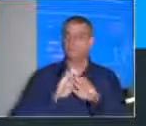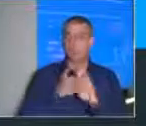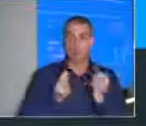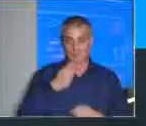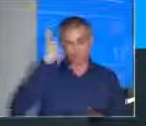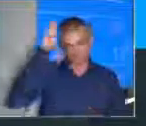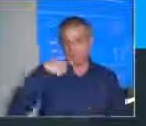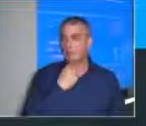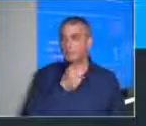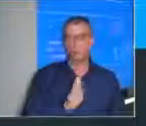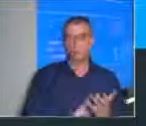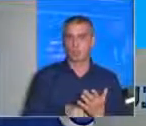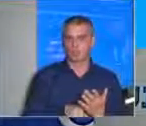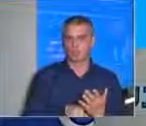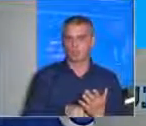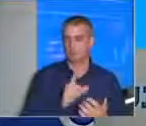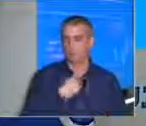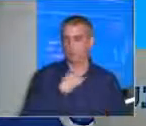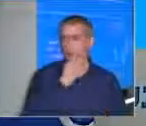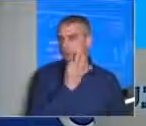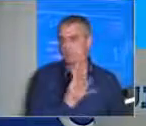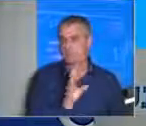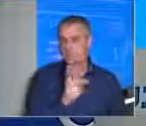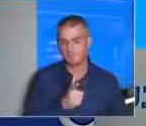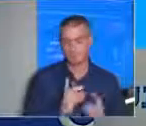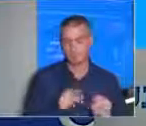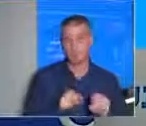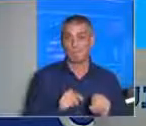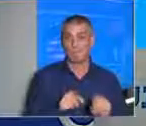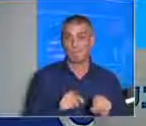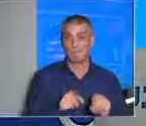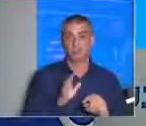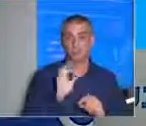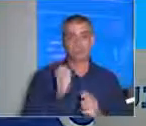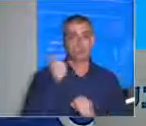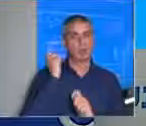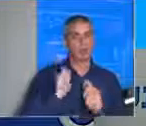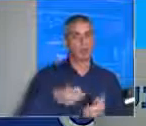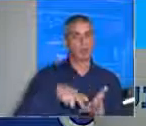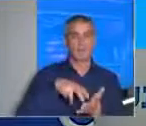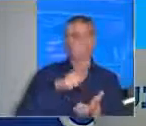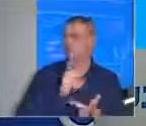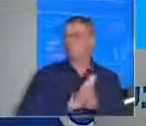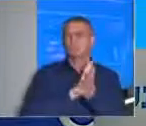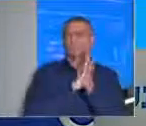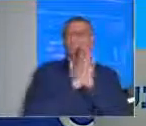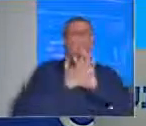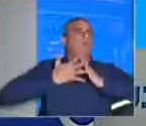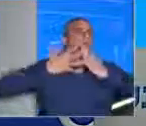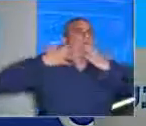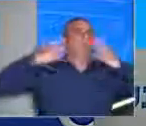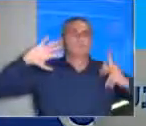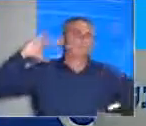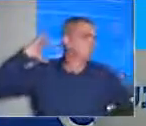הדברים שטראמפ ציין הם נכונים. השאלה עם הדרך הזאת של הטלת מכסים, שזה שינוי דרמטי מכל